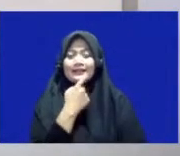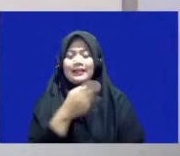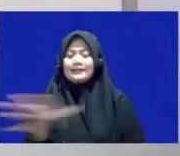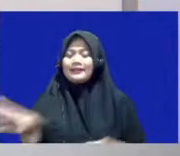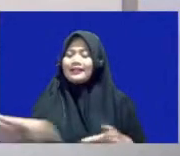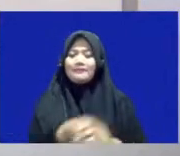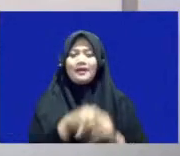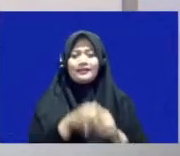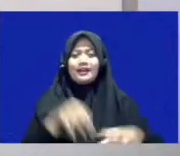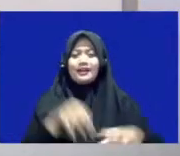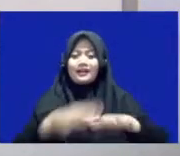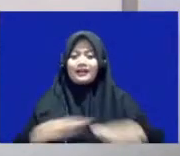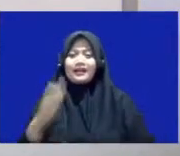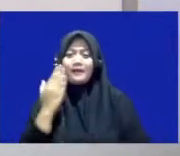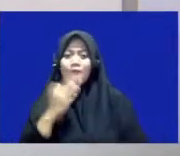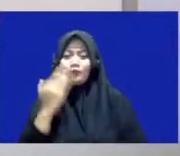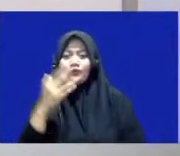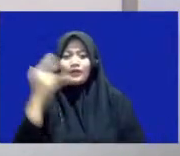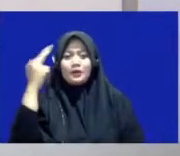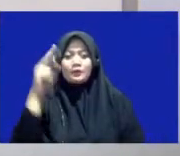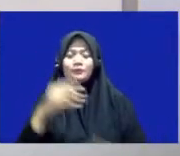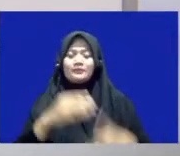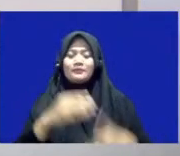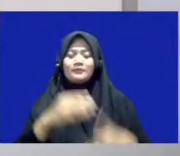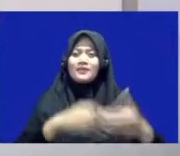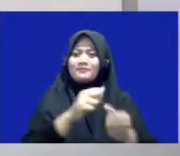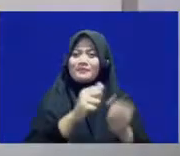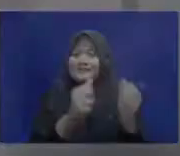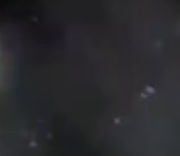response in Bangladesh. Enjoy the video.